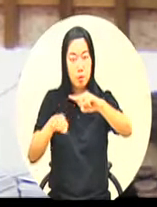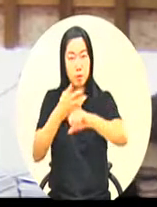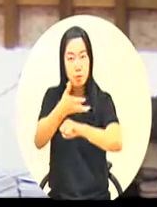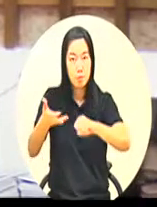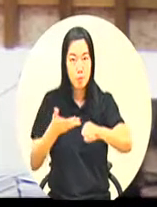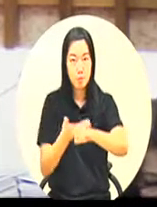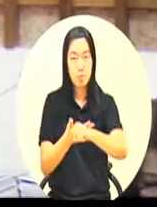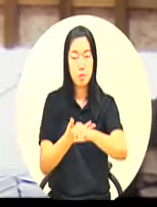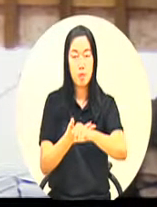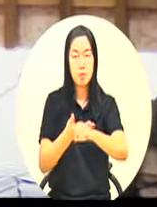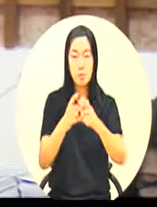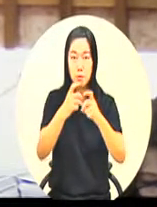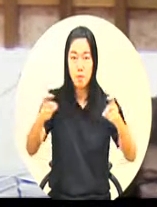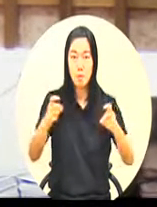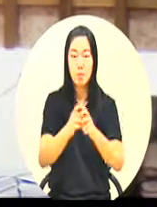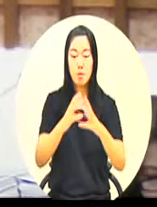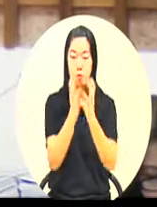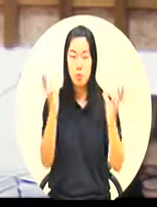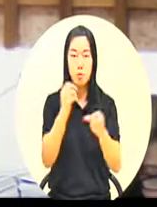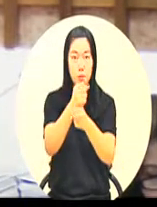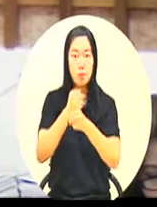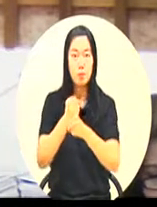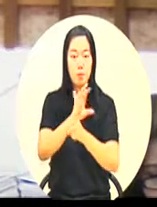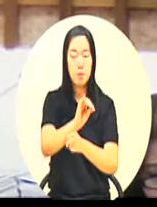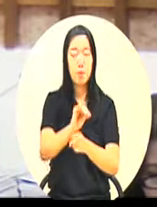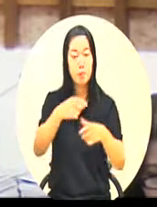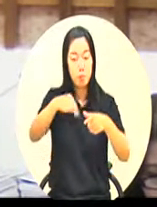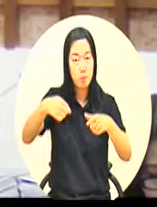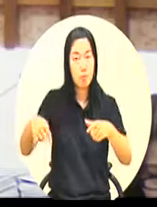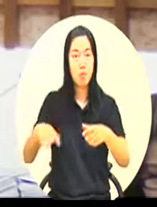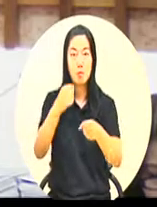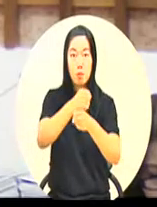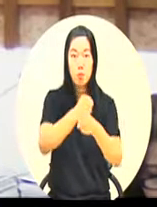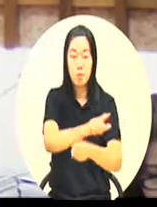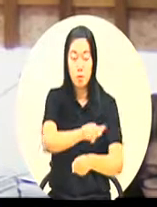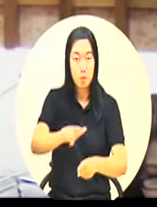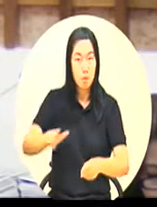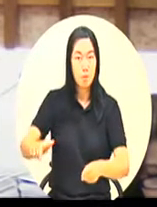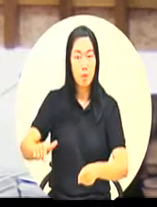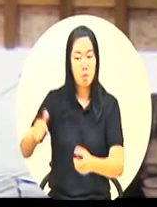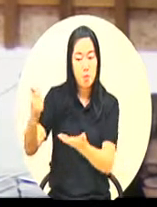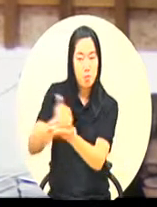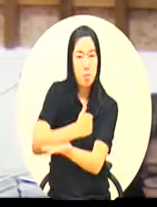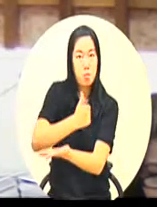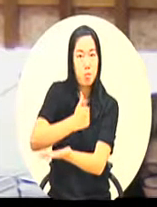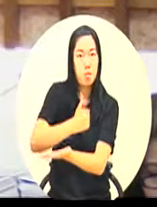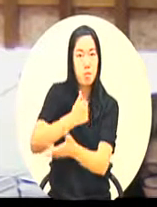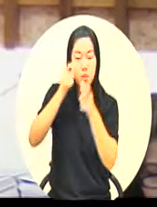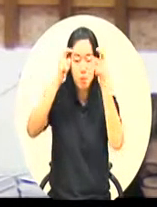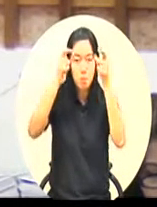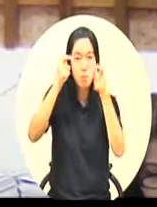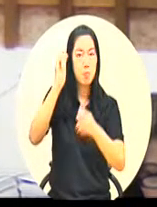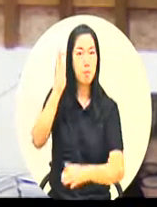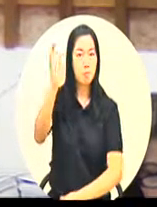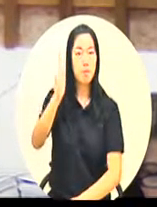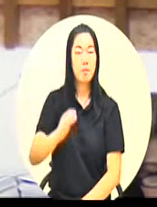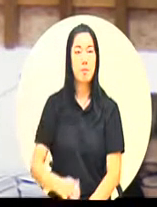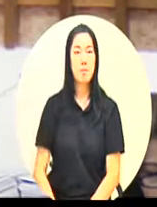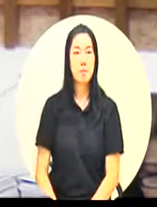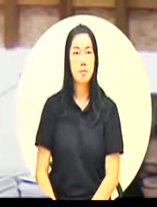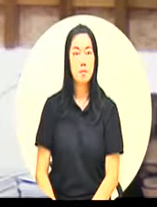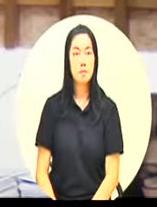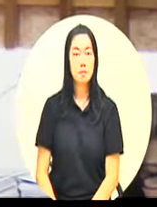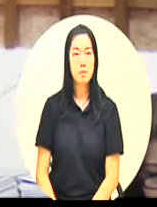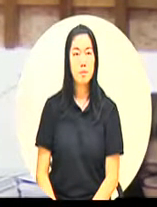叶还有群马这五个县生产制造的食品不得在高雄市流通，把它明白的列